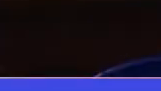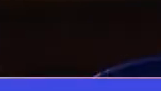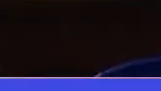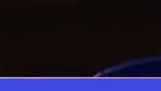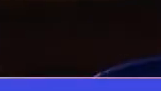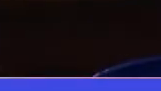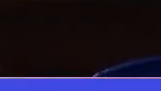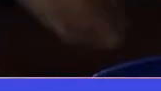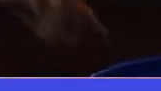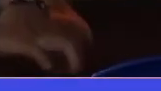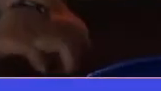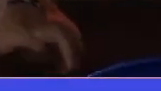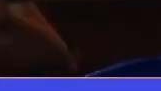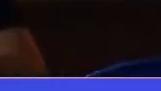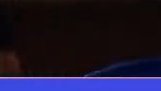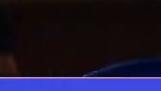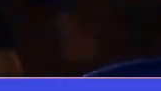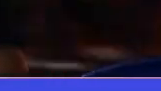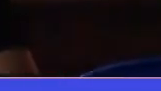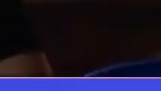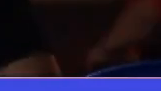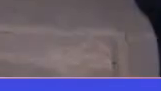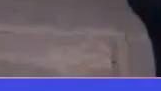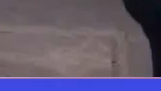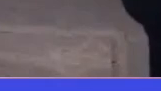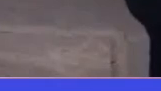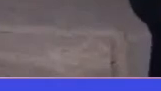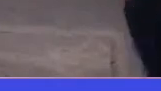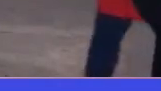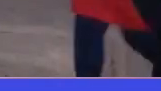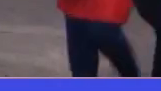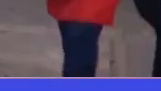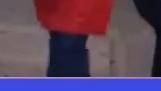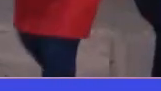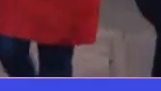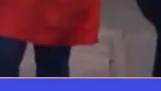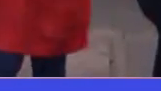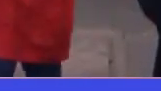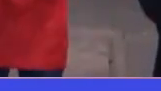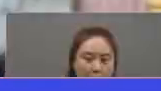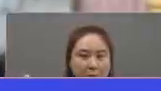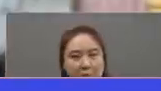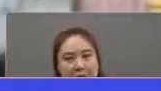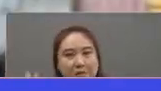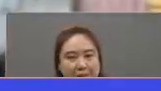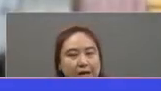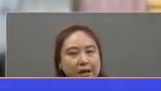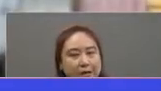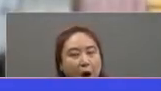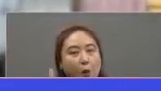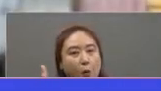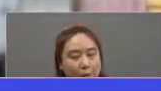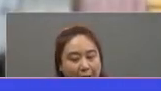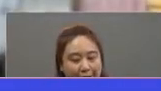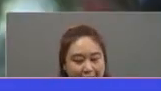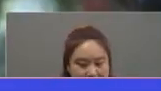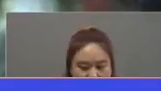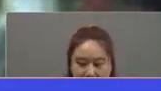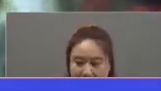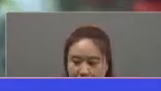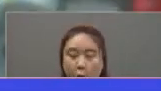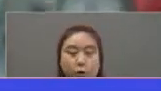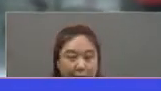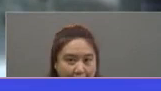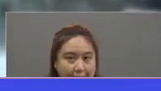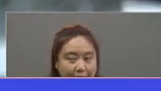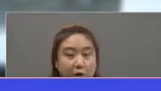ขปรับปรุงกลไกการบังคับใช้กฎหมายในแต่ละร่างยังคงมีความแตกต่างกันมากค่ะมอบหมายให้กระทรวงสาธารณสุขกรมควบคุม